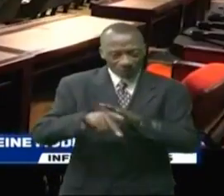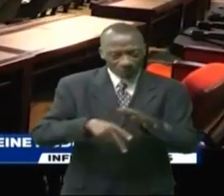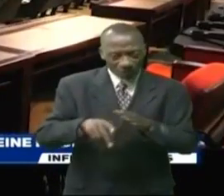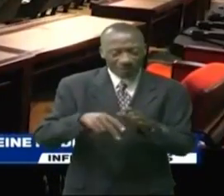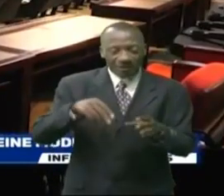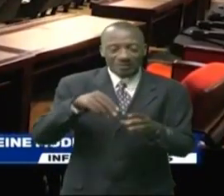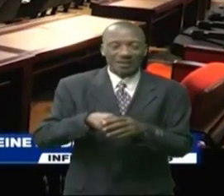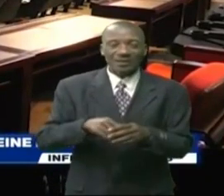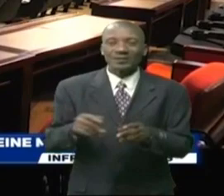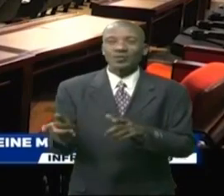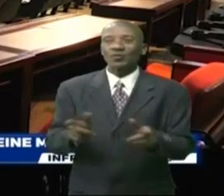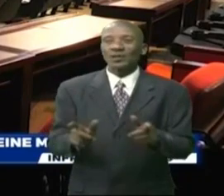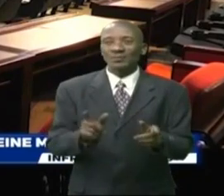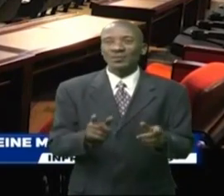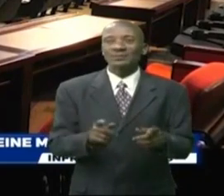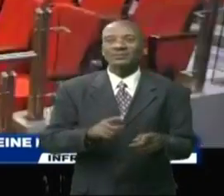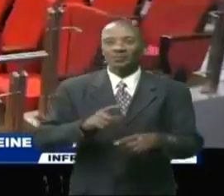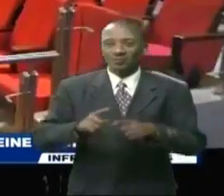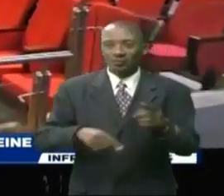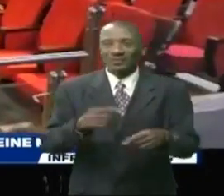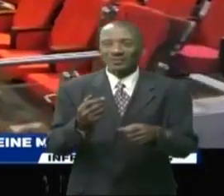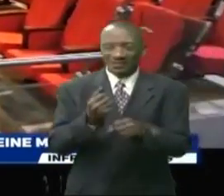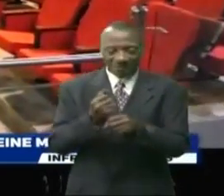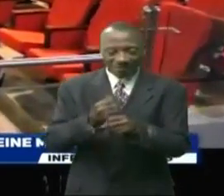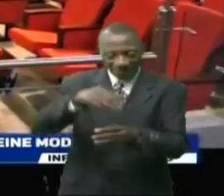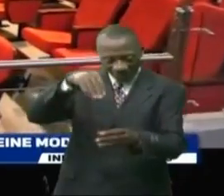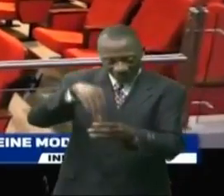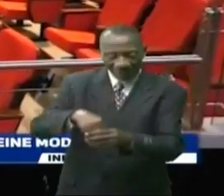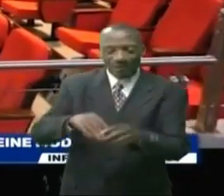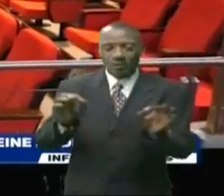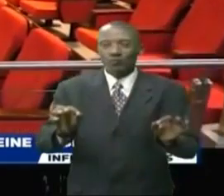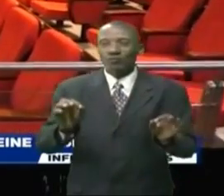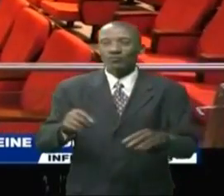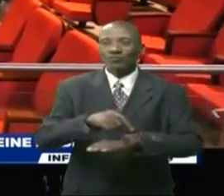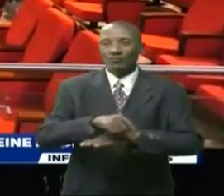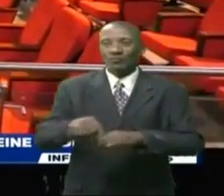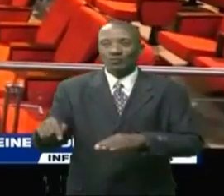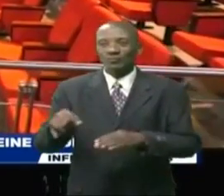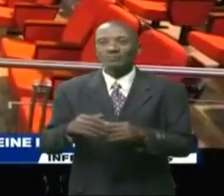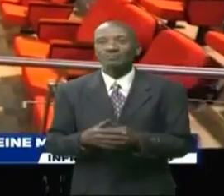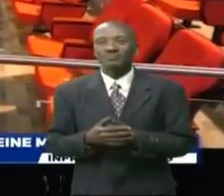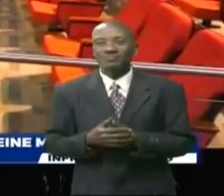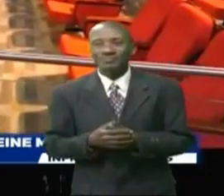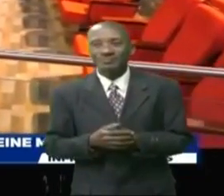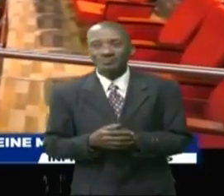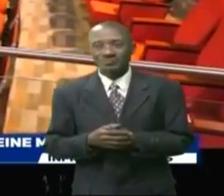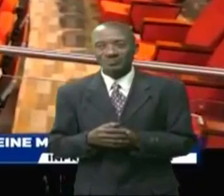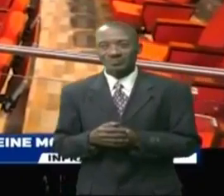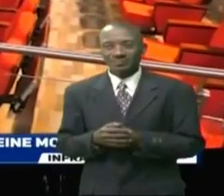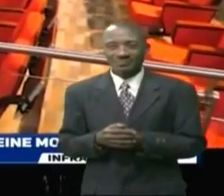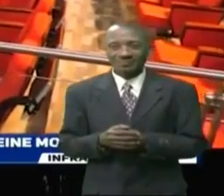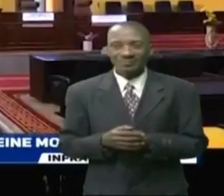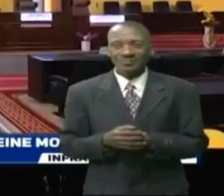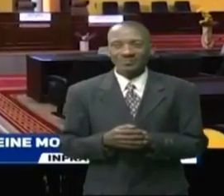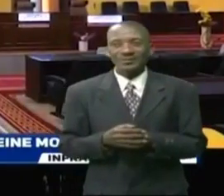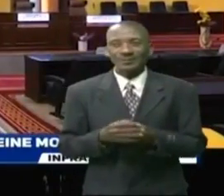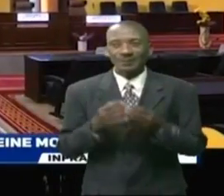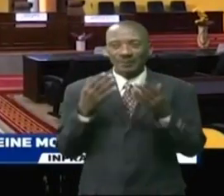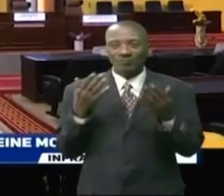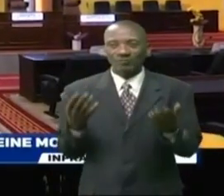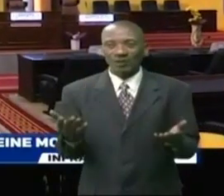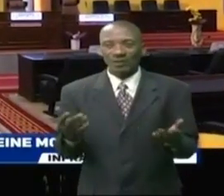Lualaba dispose d'une capacité d'accueil de plus de 300 personnes. À partir d'aujourd'hui, après inauguration,